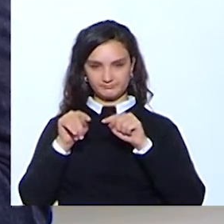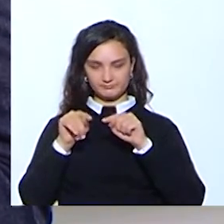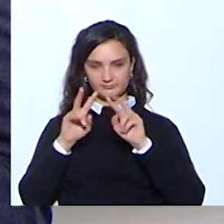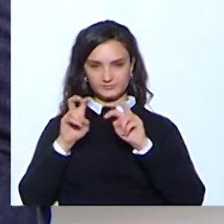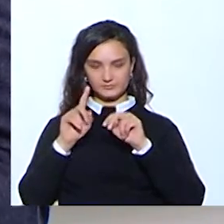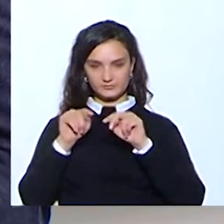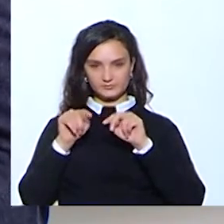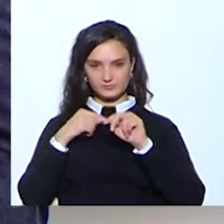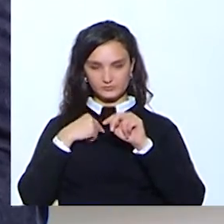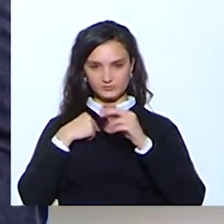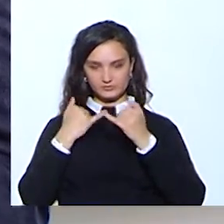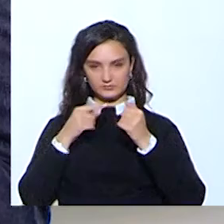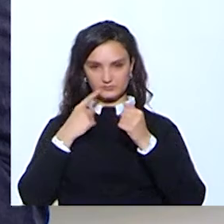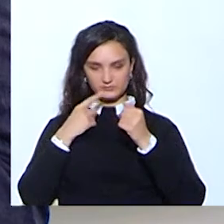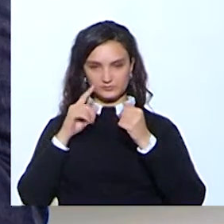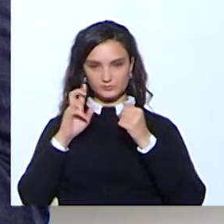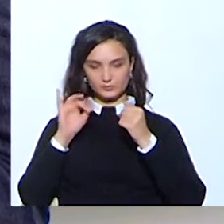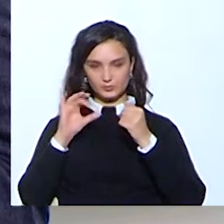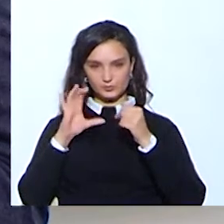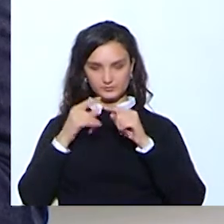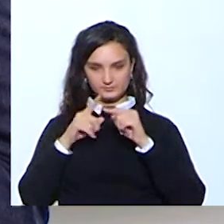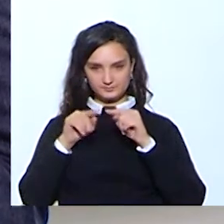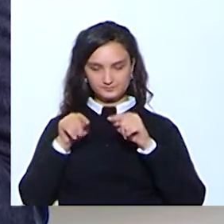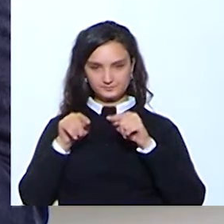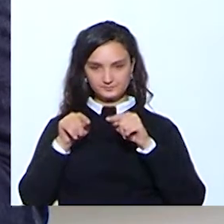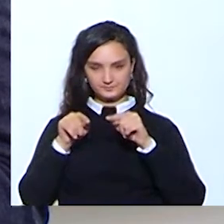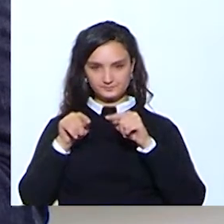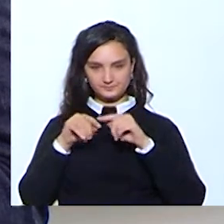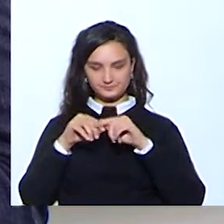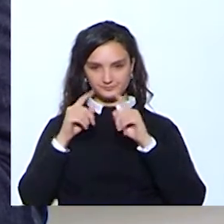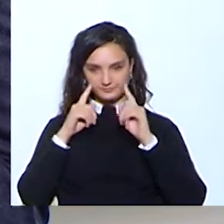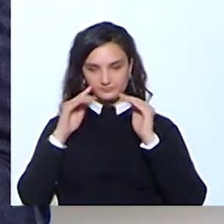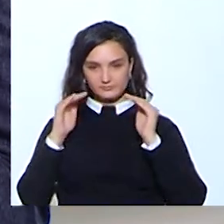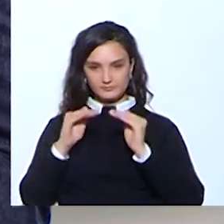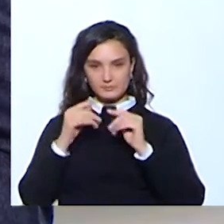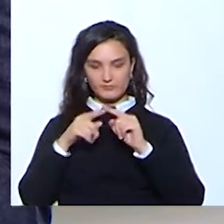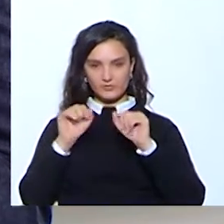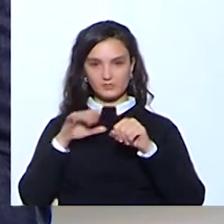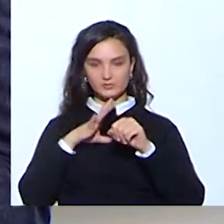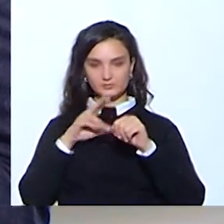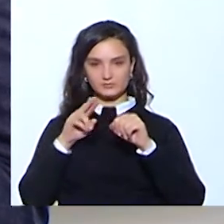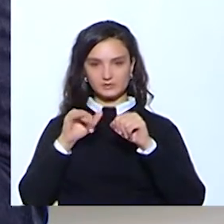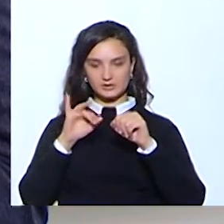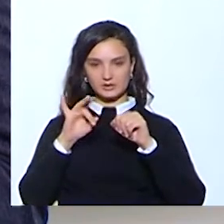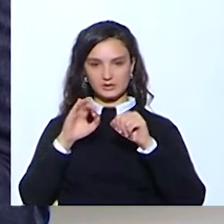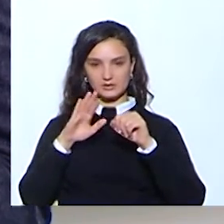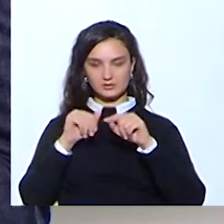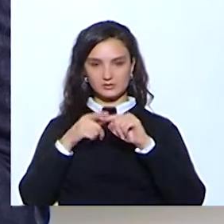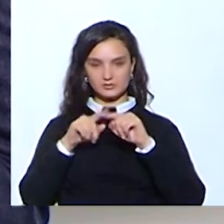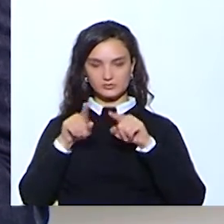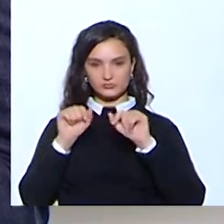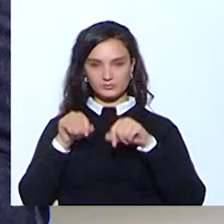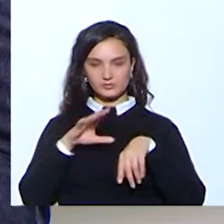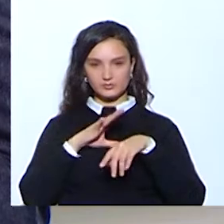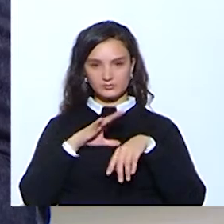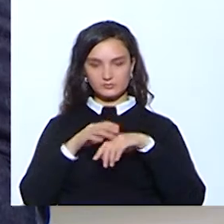იმას, რომ ახლა ჩვენ ხავ თქვით, რომ ბურუსი და ფერების ახმის დაქვეითება ეს შეიძლება იყოს კატარაქტა, ესე არ არის. ნუ შეიძლება ეს